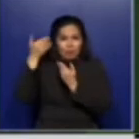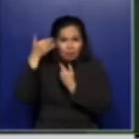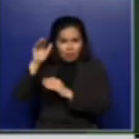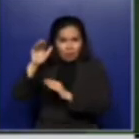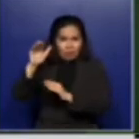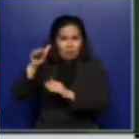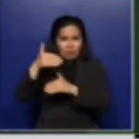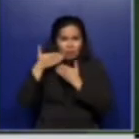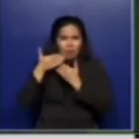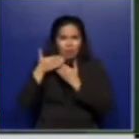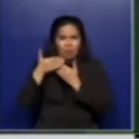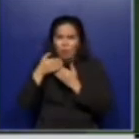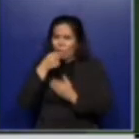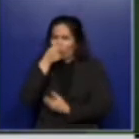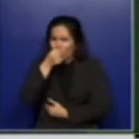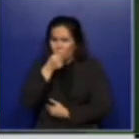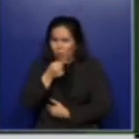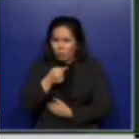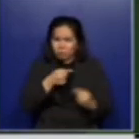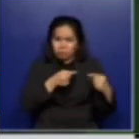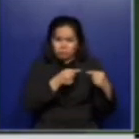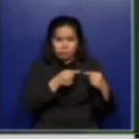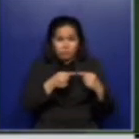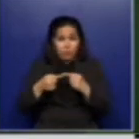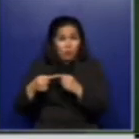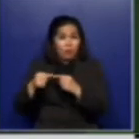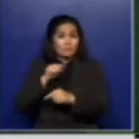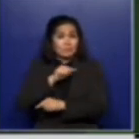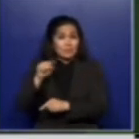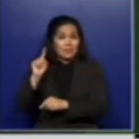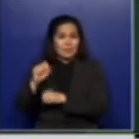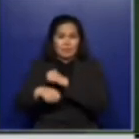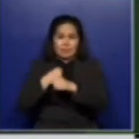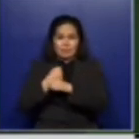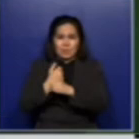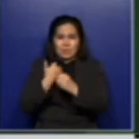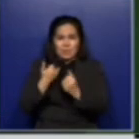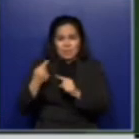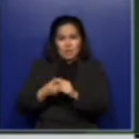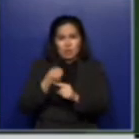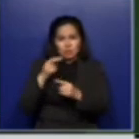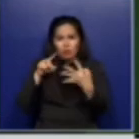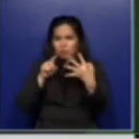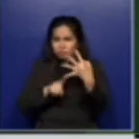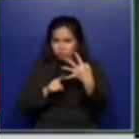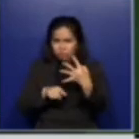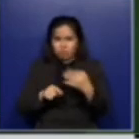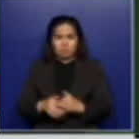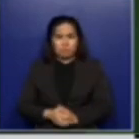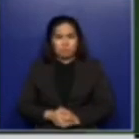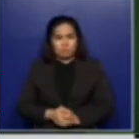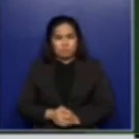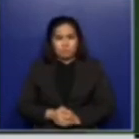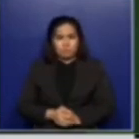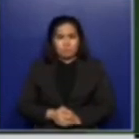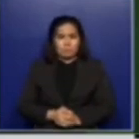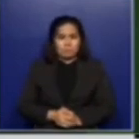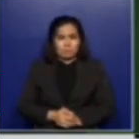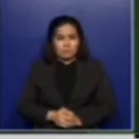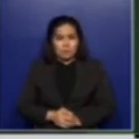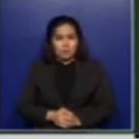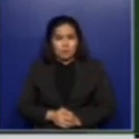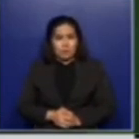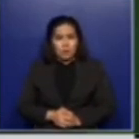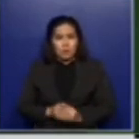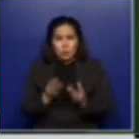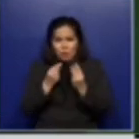การนำเข้ามันจะติดลบอย่างนี้ต่อเนื่องไปจนถึงสิ้นปีนี้ตัวเลขเหล่านี้ลดลงแล้วผลที่ตามมา